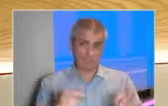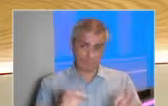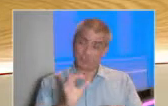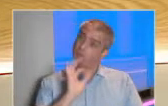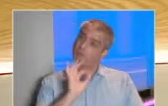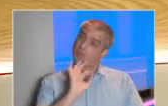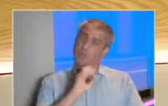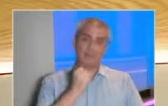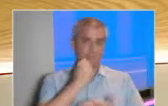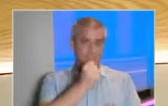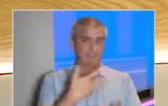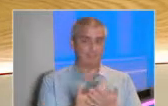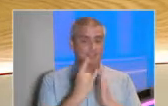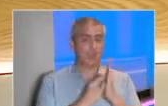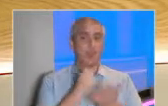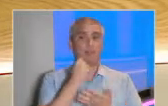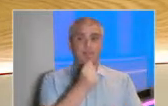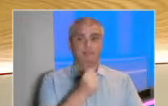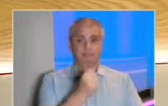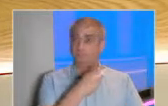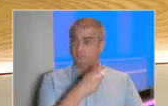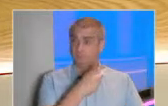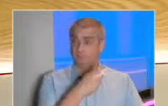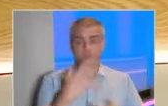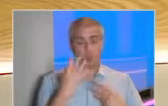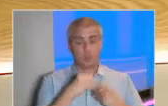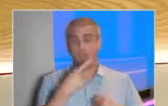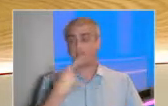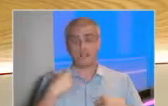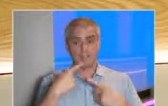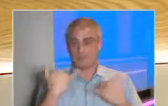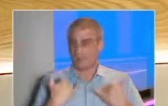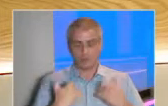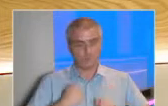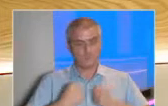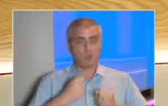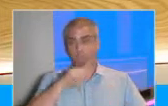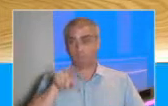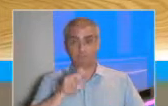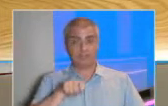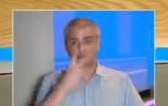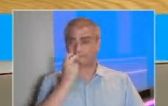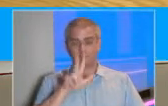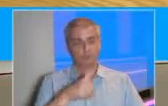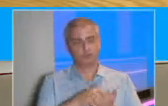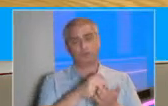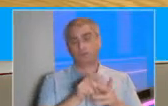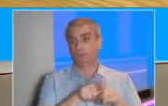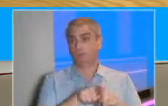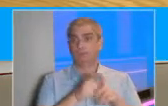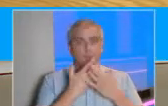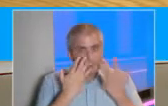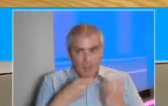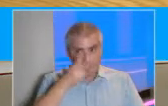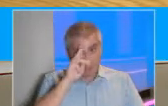של התקציב, הצעת חוק התקציב, בעוד מאה ימים. היום המרוץ לפיזור הכנסת 23 המשיך בשלו, כשהתברר